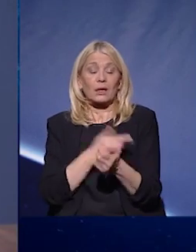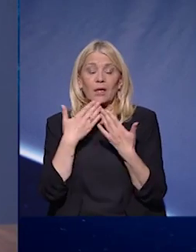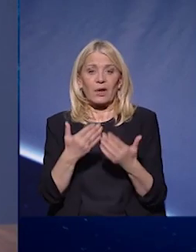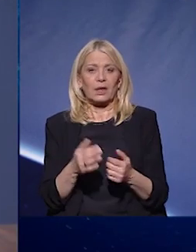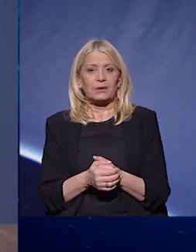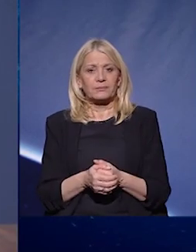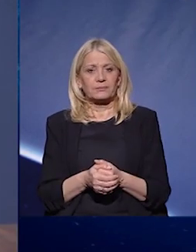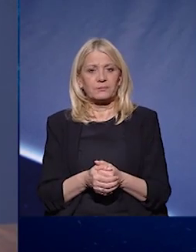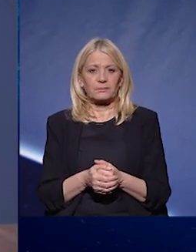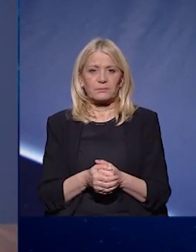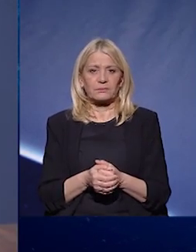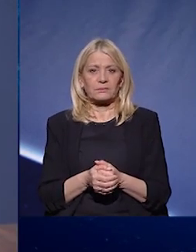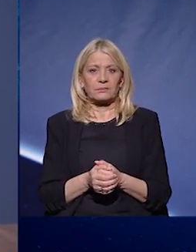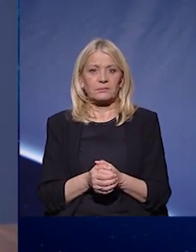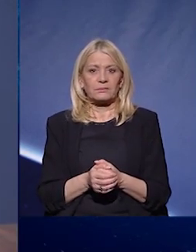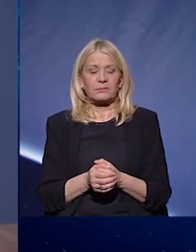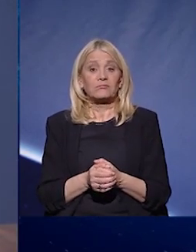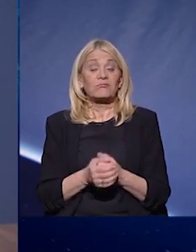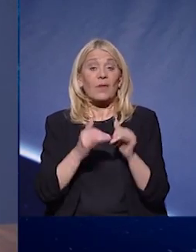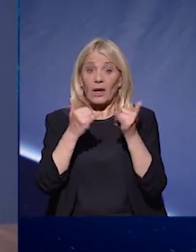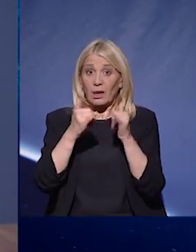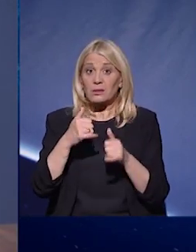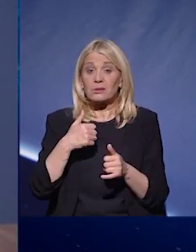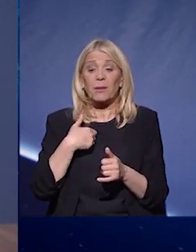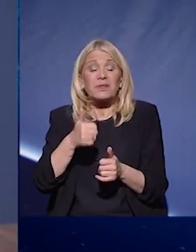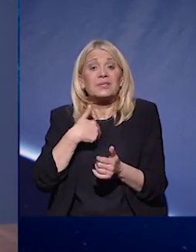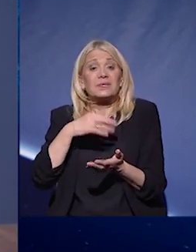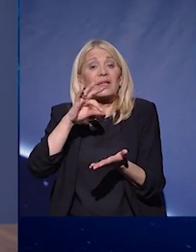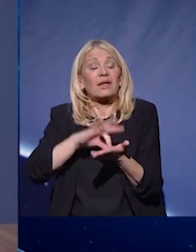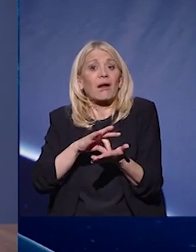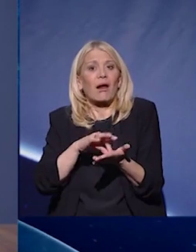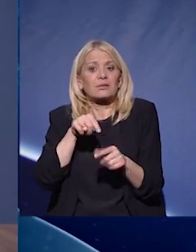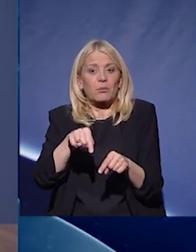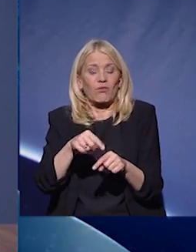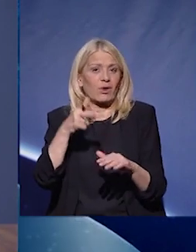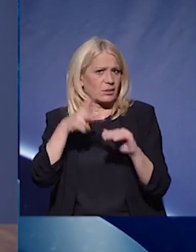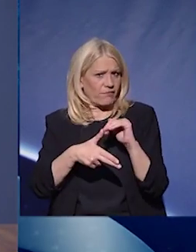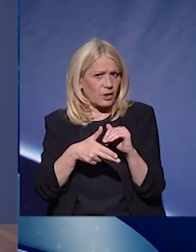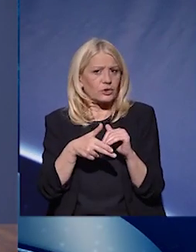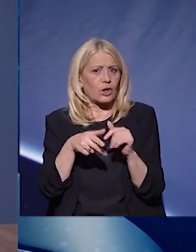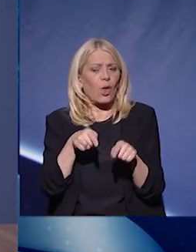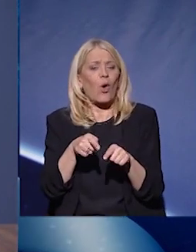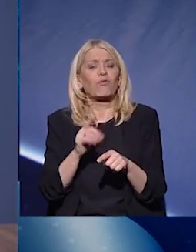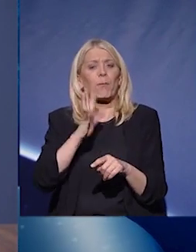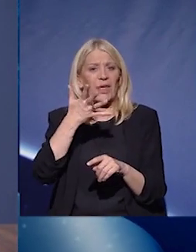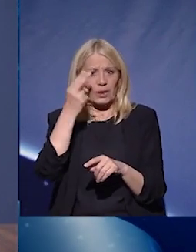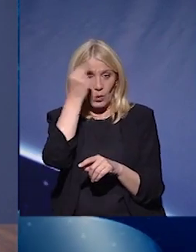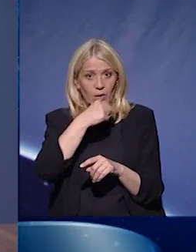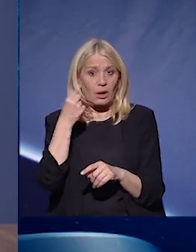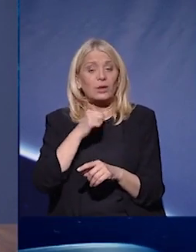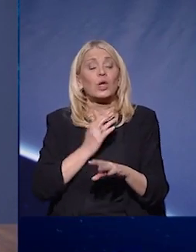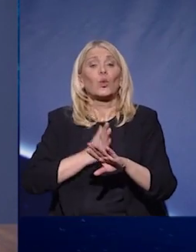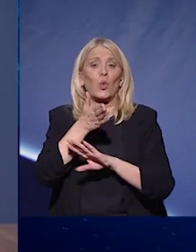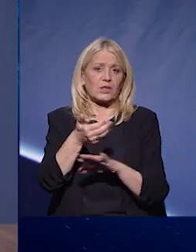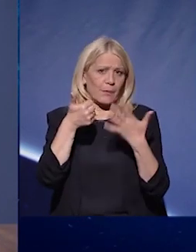vam. Hvala. Pa jeste, mi se nalazimo, ovo je sad, završili smo ovu petu nedelju i sad